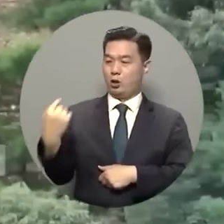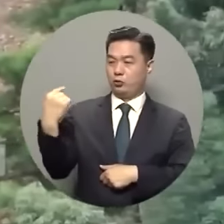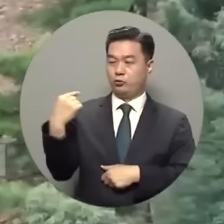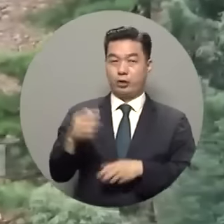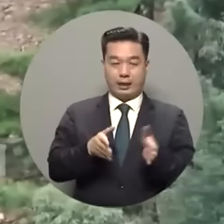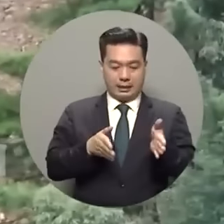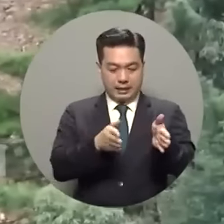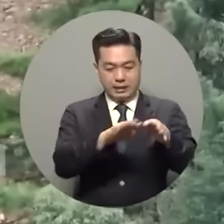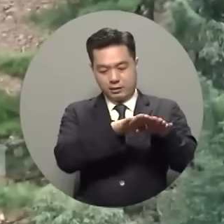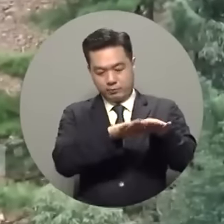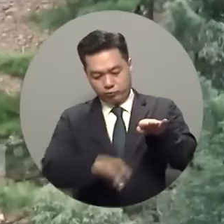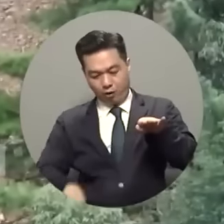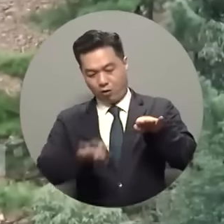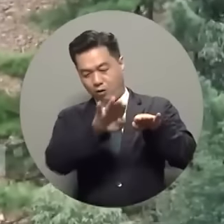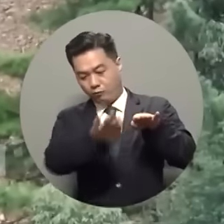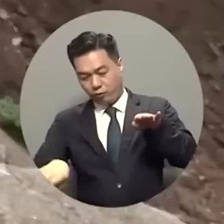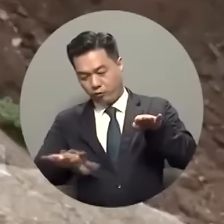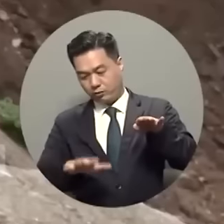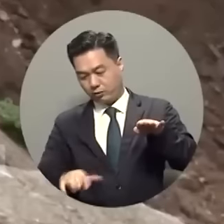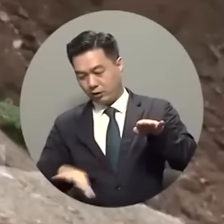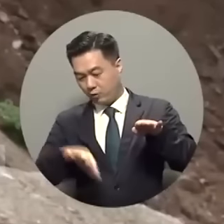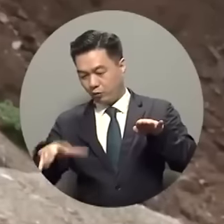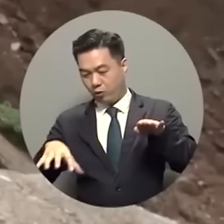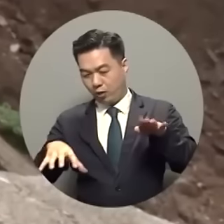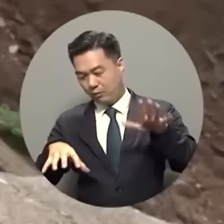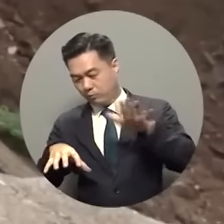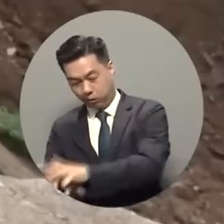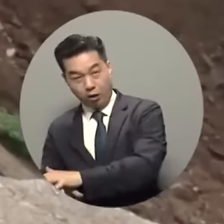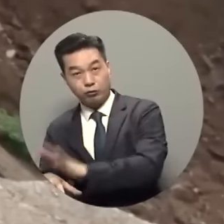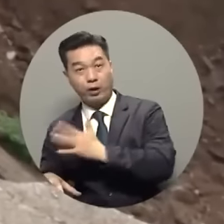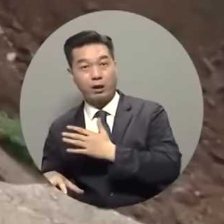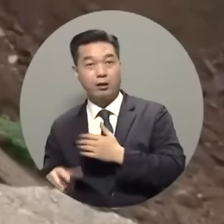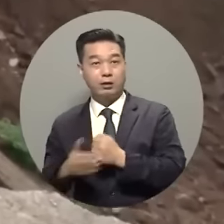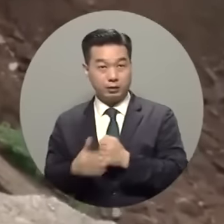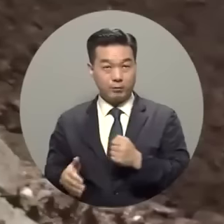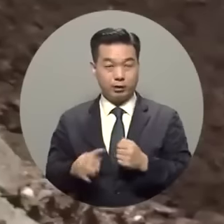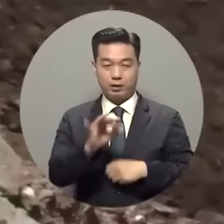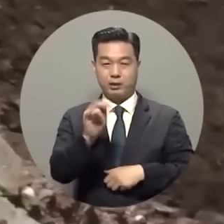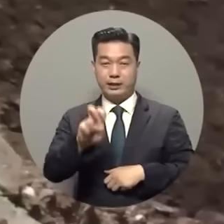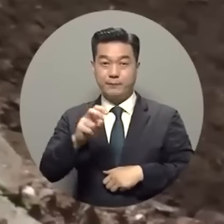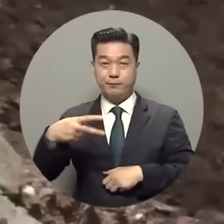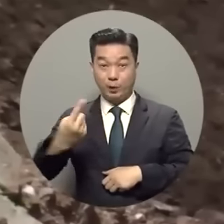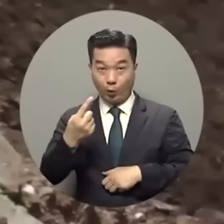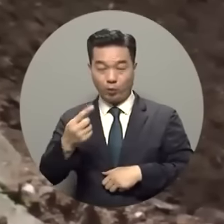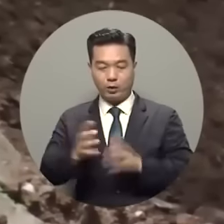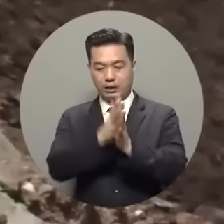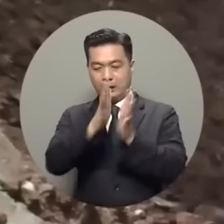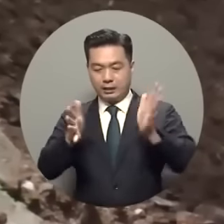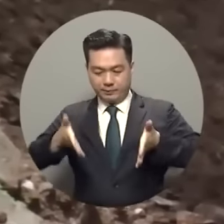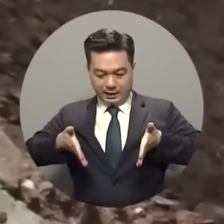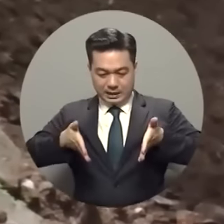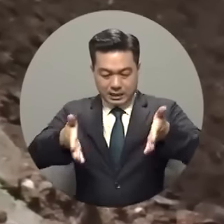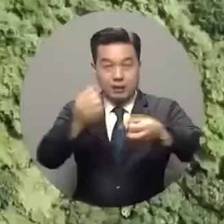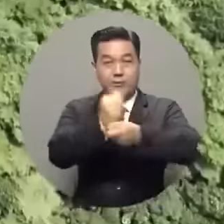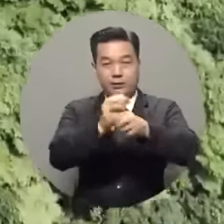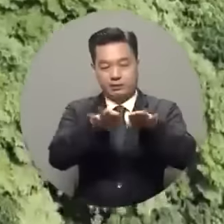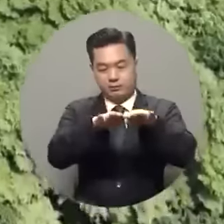산사태가 추모원 덮쳤습니다 이번 장뿐 아니라 임도에서 비롯된 산사태는 큰 빚 대마다 반복되